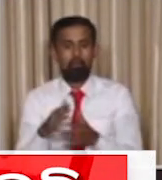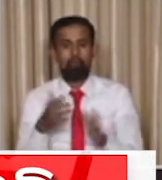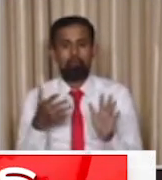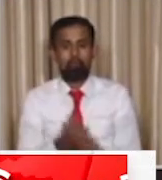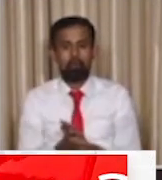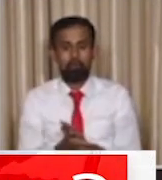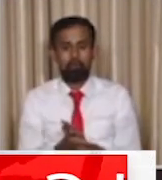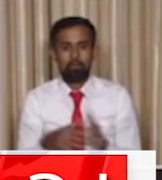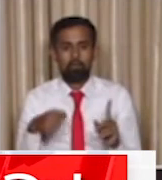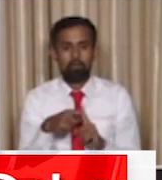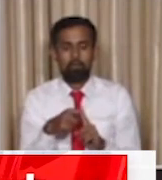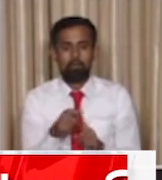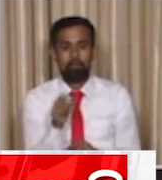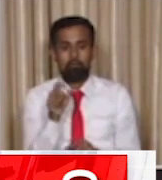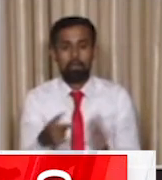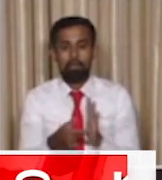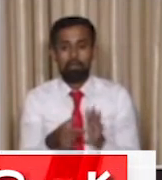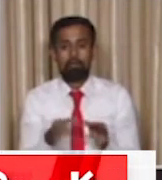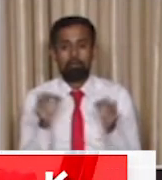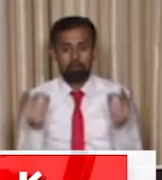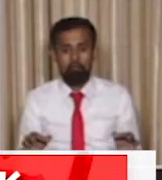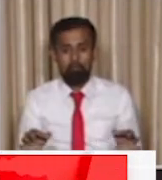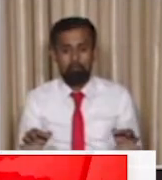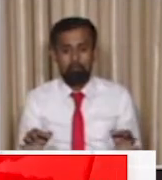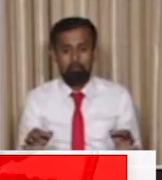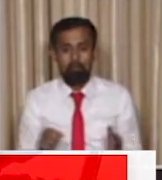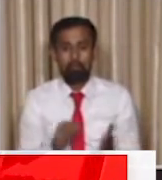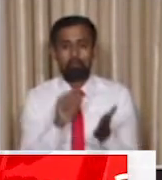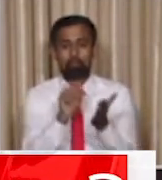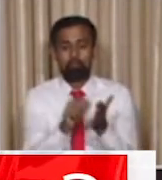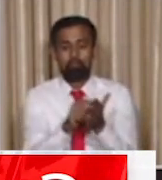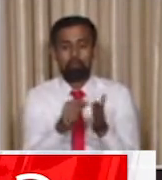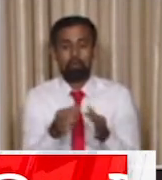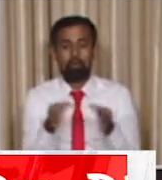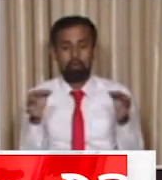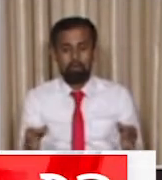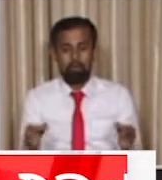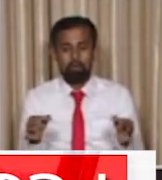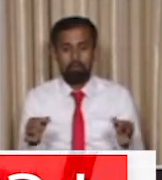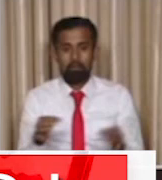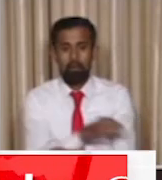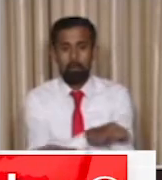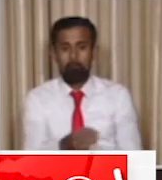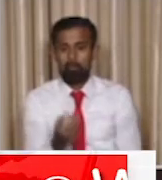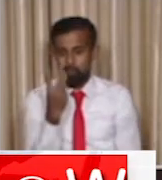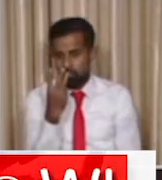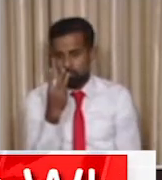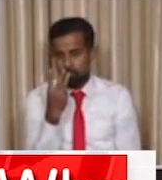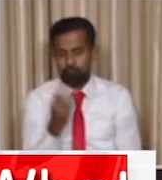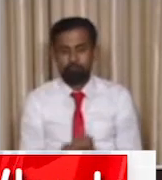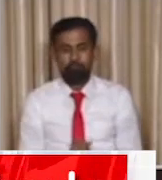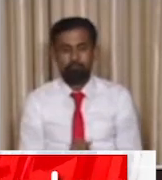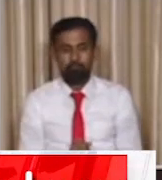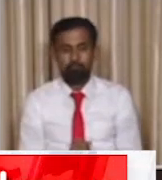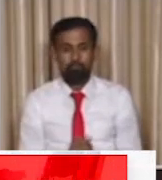කියලා. කේලිය රඹුක්කැල්ල තමයි මේ ටෙන්ඩර් දැම්මේ කියලා. එතකොට මෙම ඇනුම් කිරීමේදී ටෙන්ඩර් පටිපාටි ක්‍රම තුනක් තියෙනවා ගරු මන්ත්‍රීතුමිය.